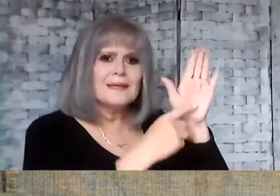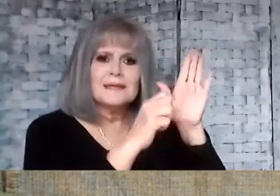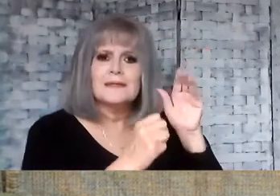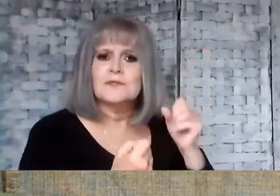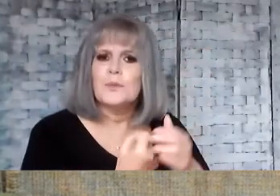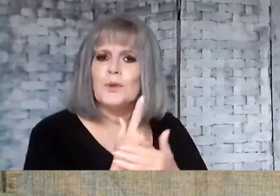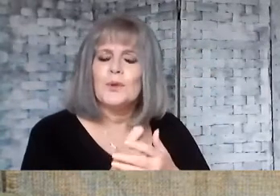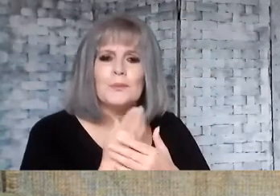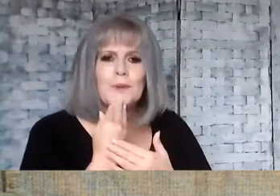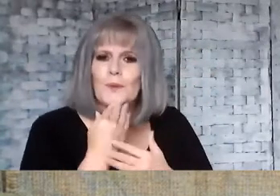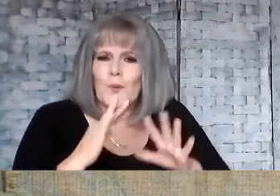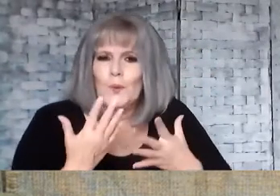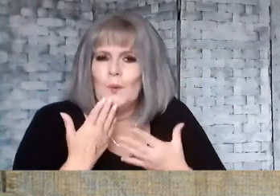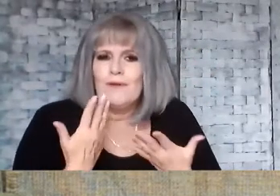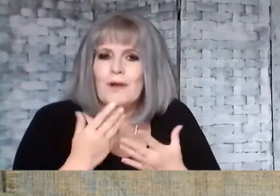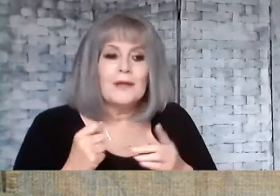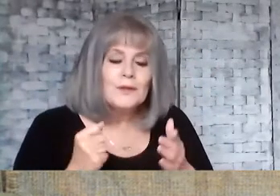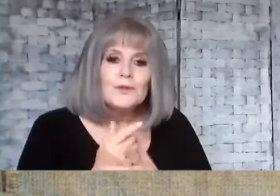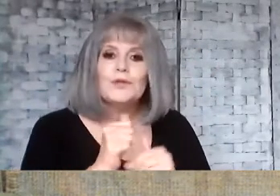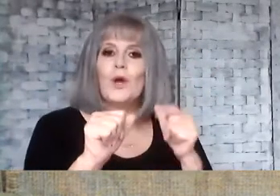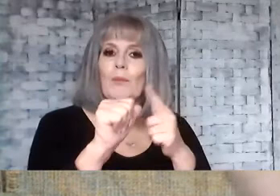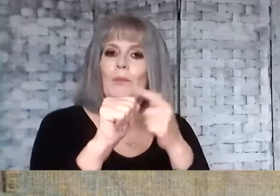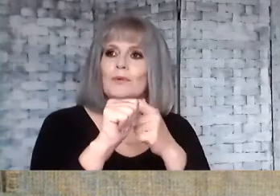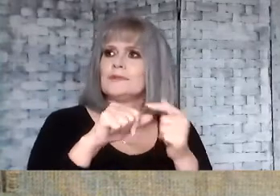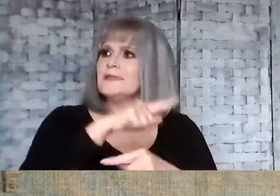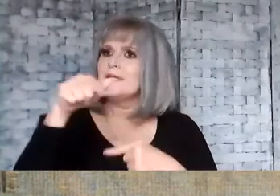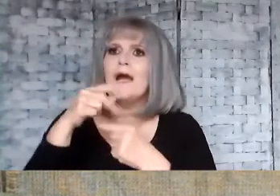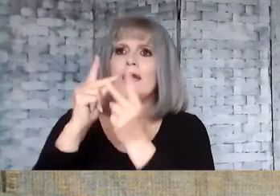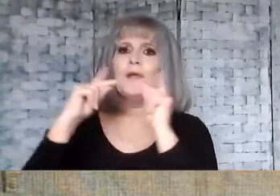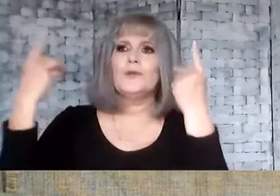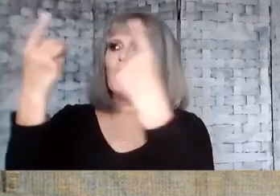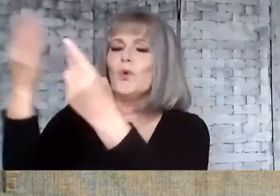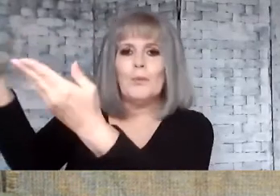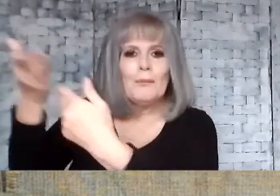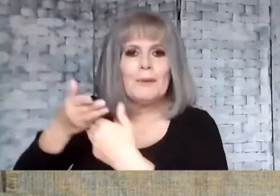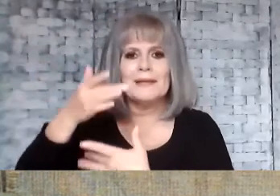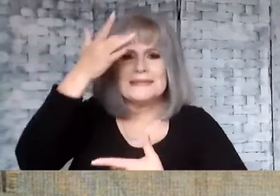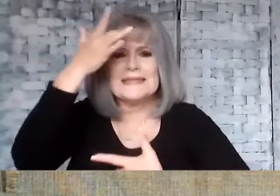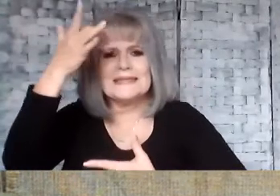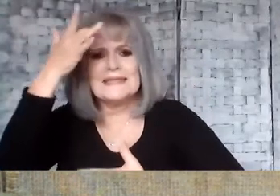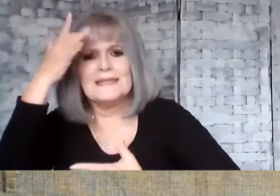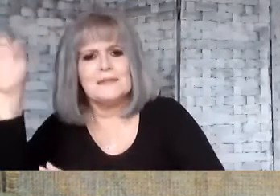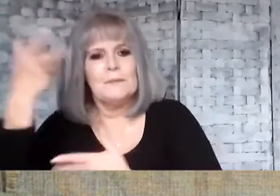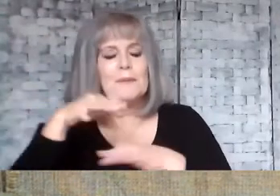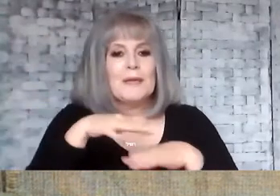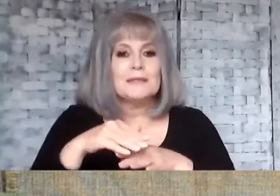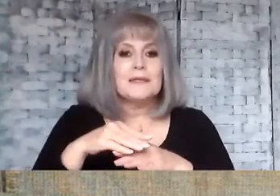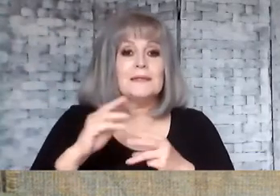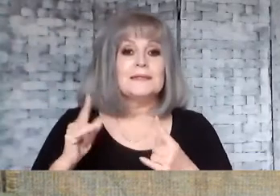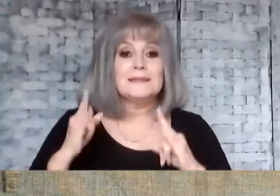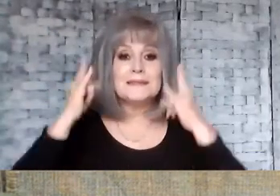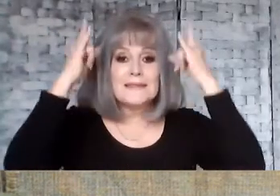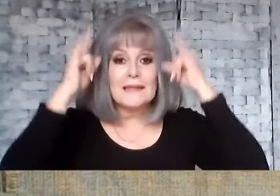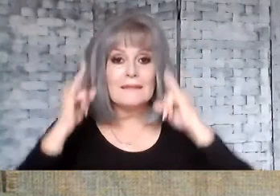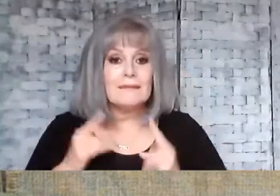apostels. Soveel so, dat mense van ander dorpe afkom en hulle siekes bring hier na die stad toe, en hulle word